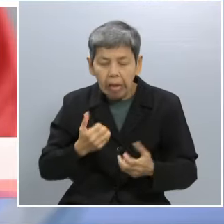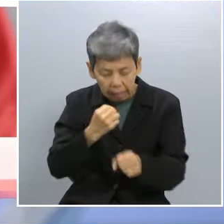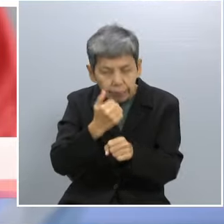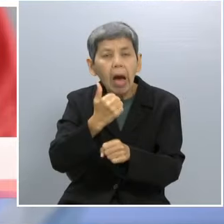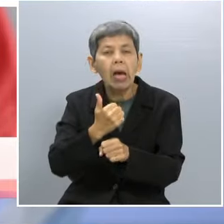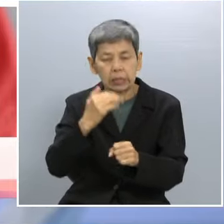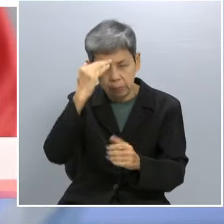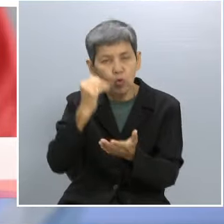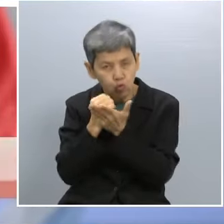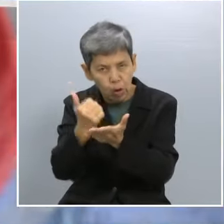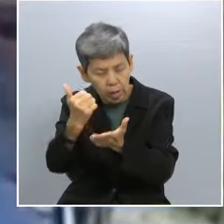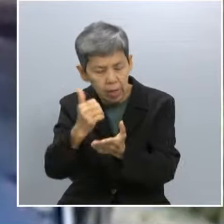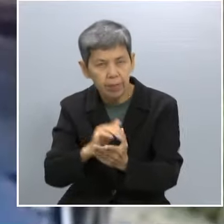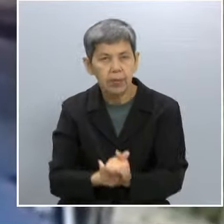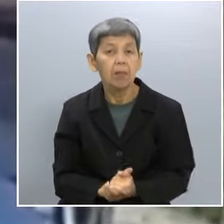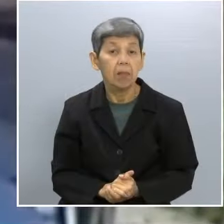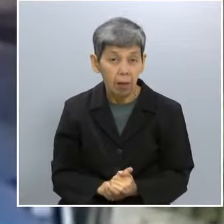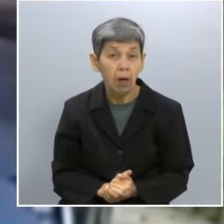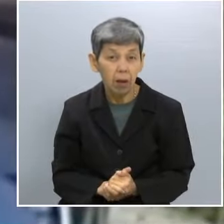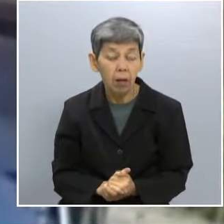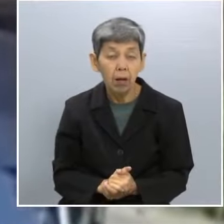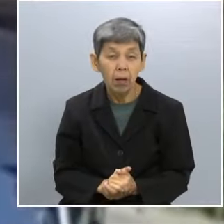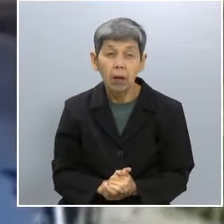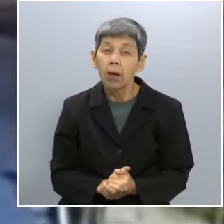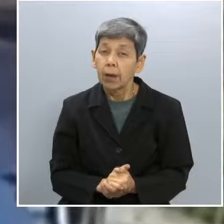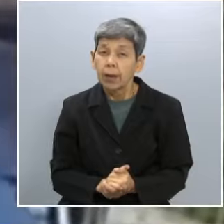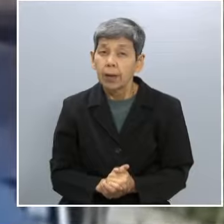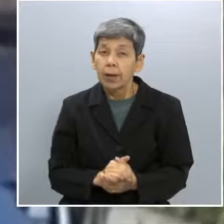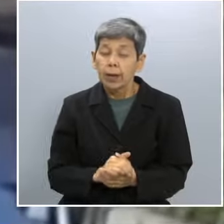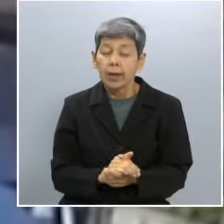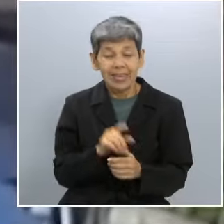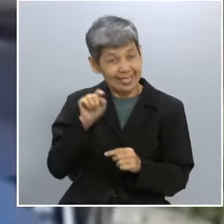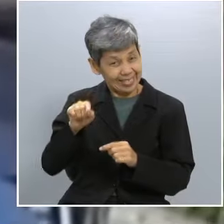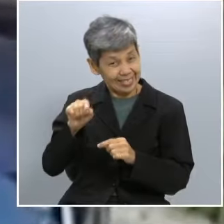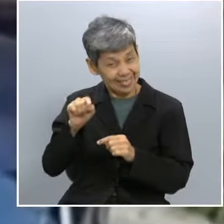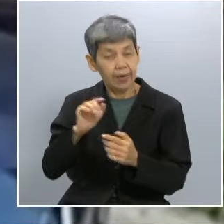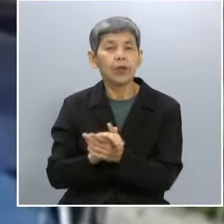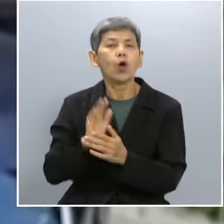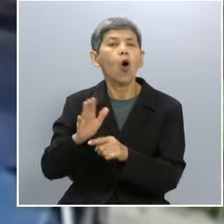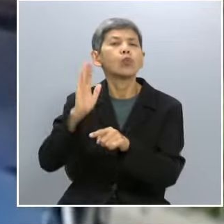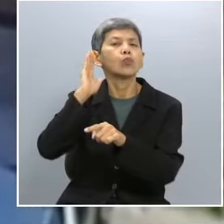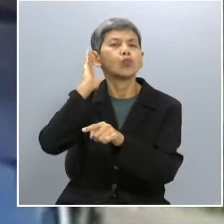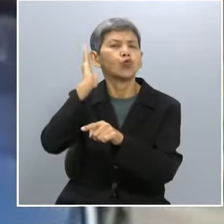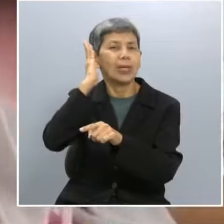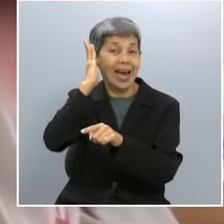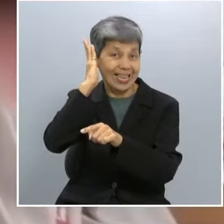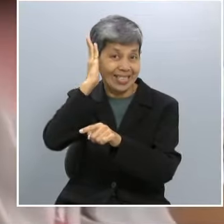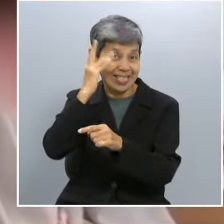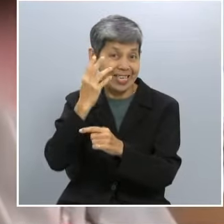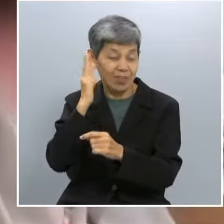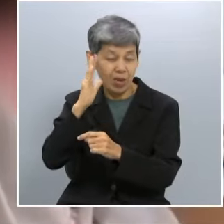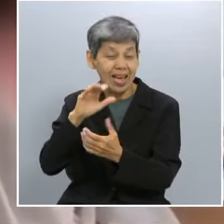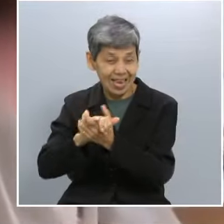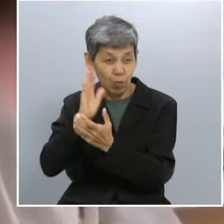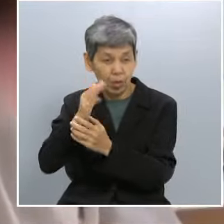ได้นี่ละฮะคุณผู้ชมครับขณะเดียวกันครับอีกฝั่งนึงครับก็คือทางฝั่งของนายอารยะนะฮะก็ได้มี